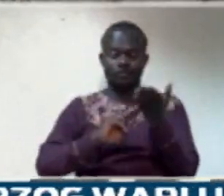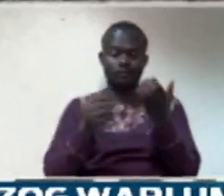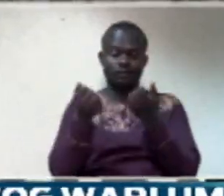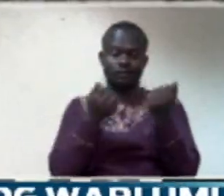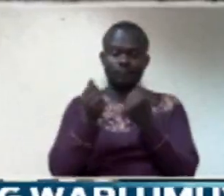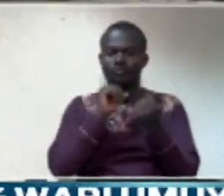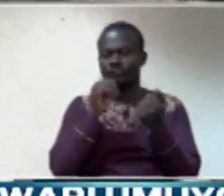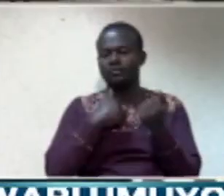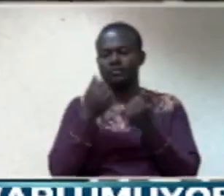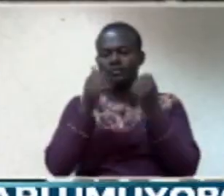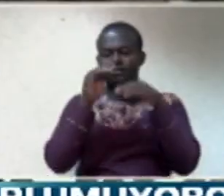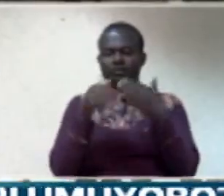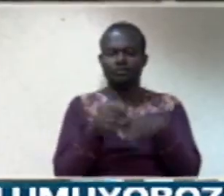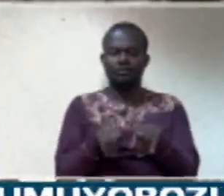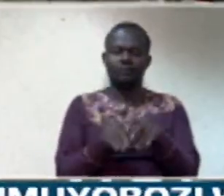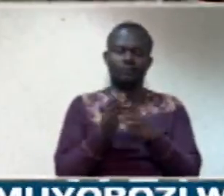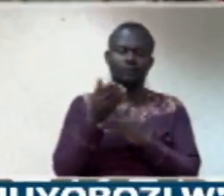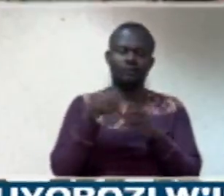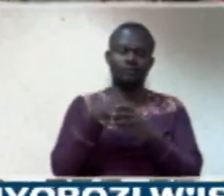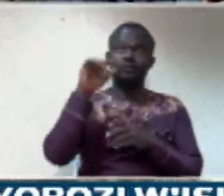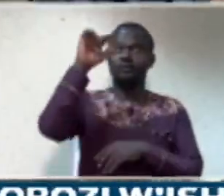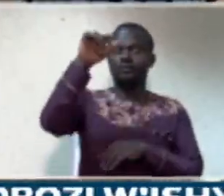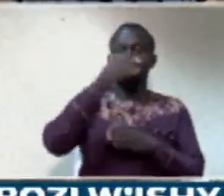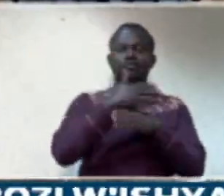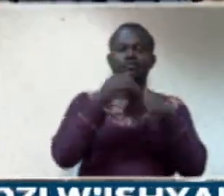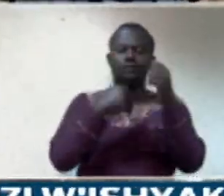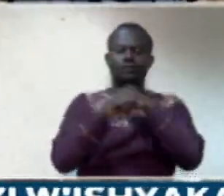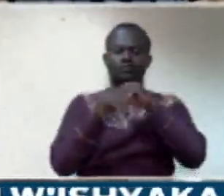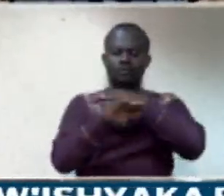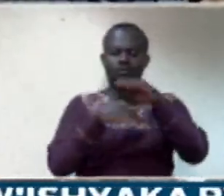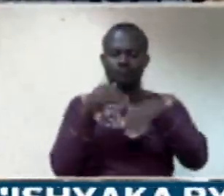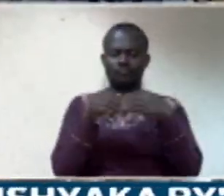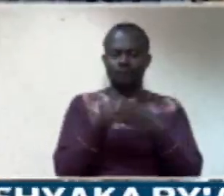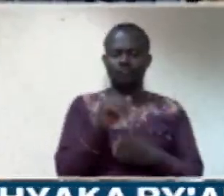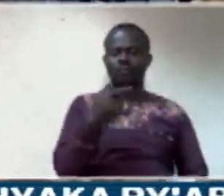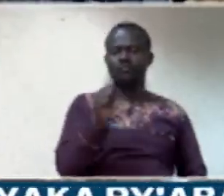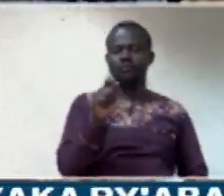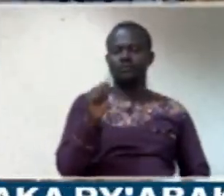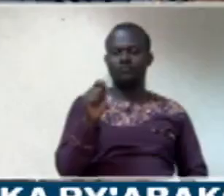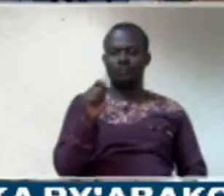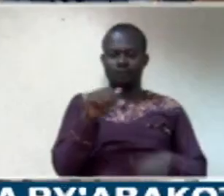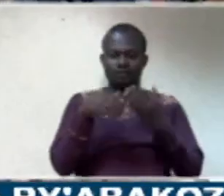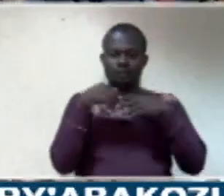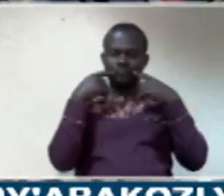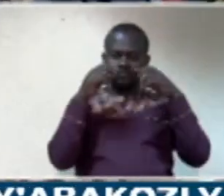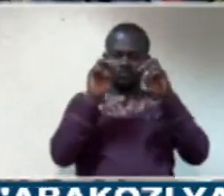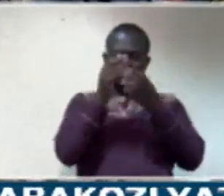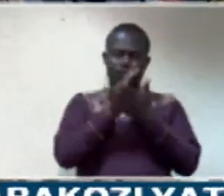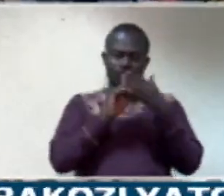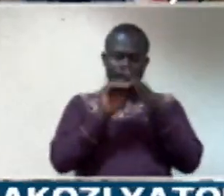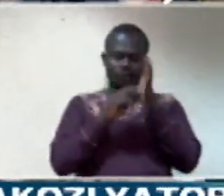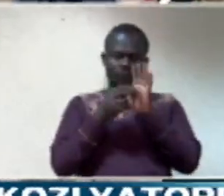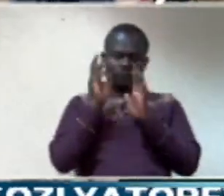imodoka zitagira abashoferi nazo zinyura mu kirere. Minisitiri w'ibikorwa remezo ambasaderi Claver Gatete avuga ko imwe muri iyo